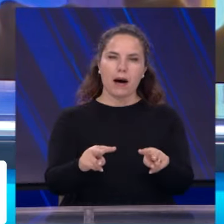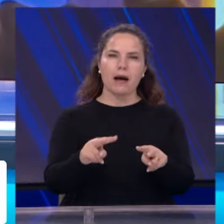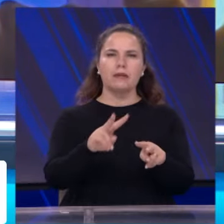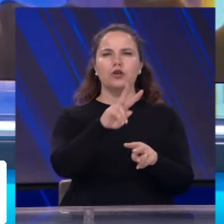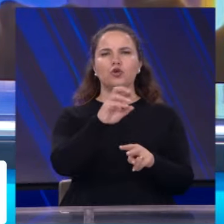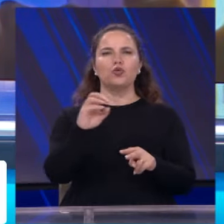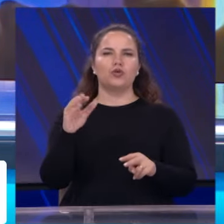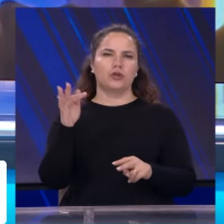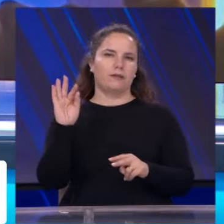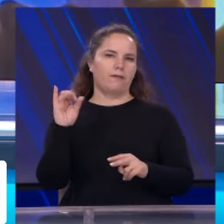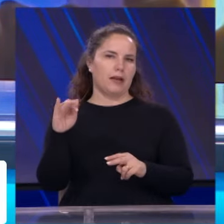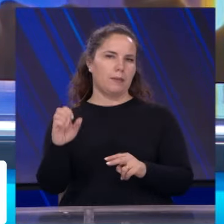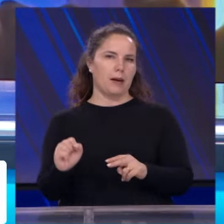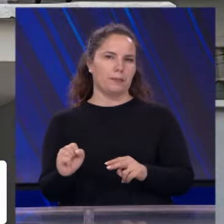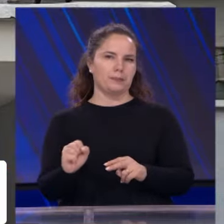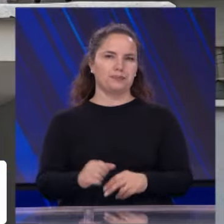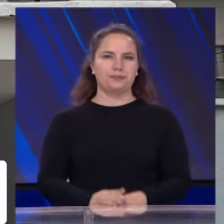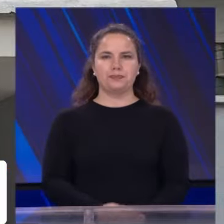ndërkombëtar i kukullave.